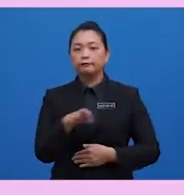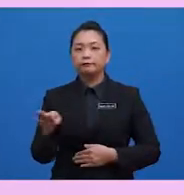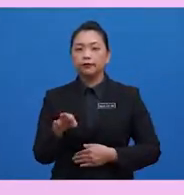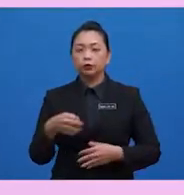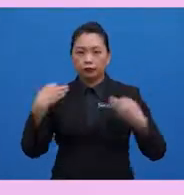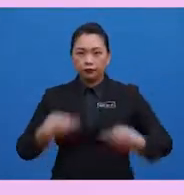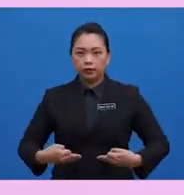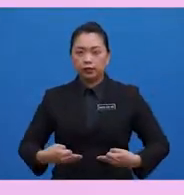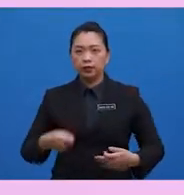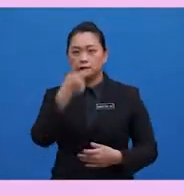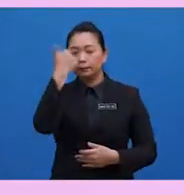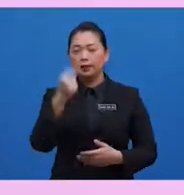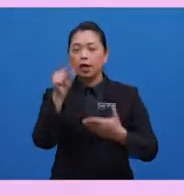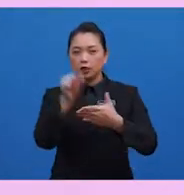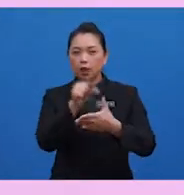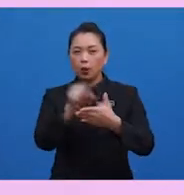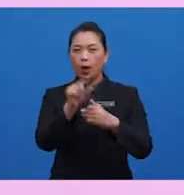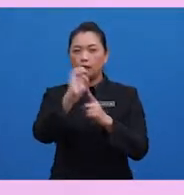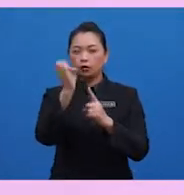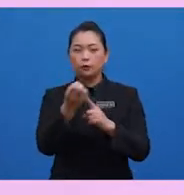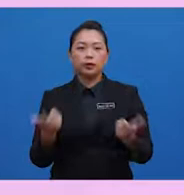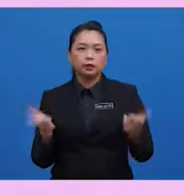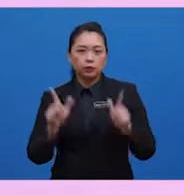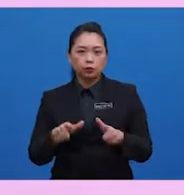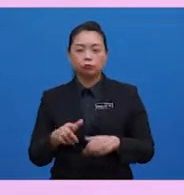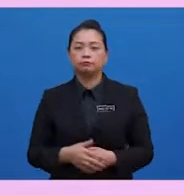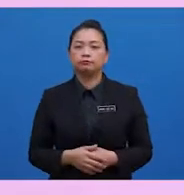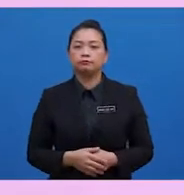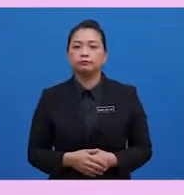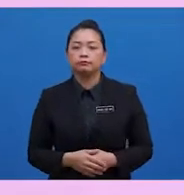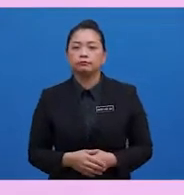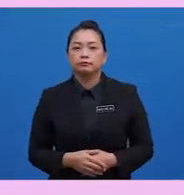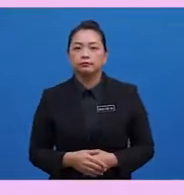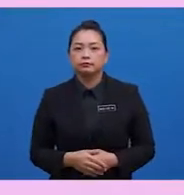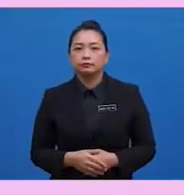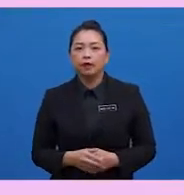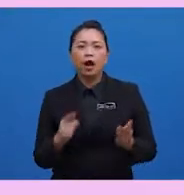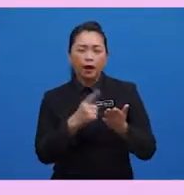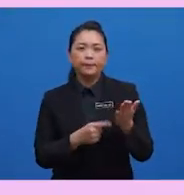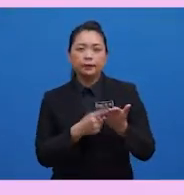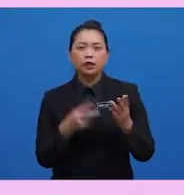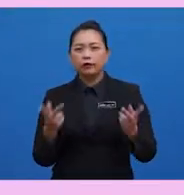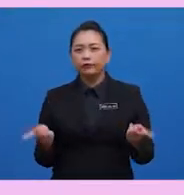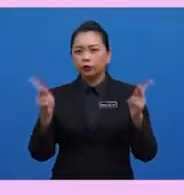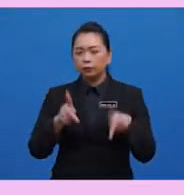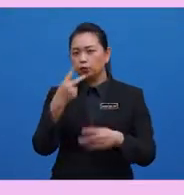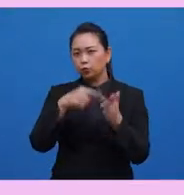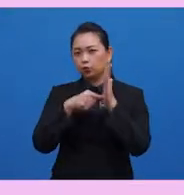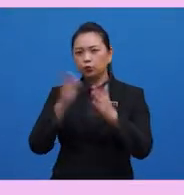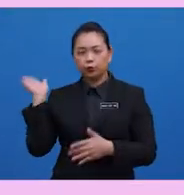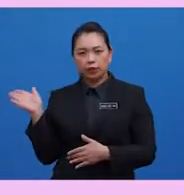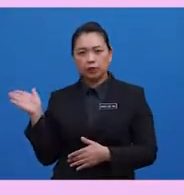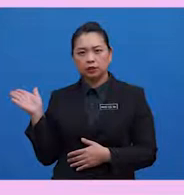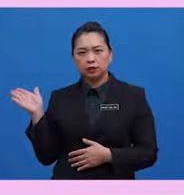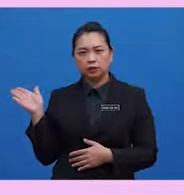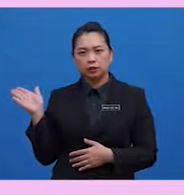yang menyebabkan gangguan ekosistem berlaku. Pelajar, apakah fenomena yang ditunjukkan oleh gambar di